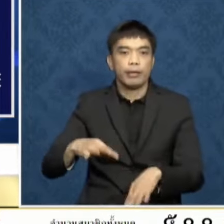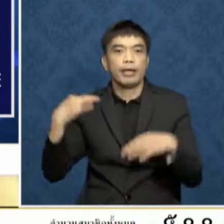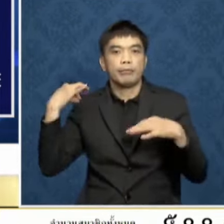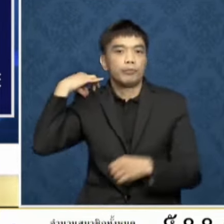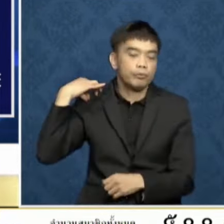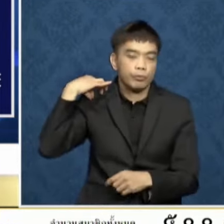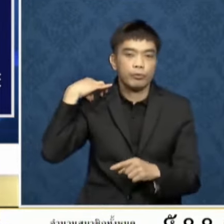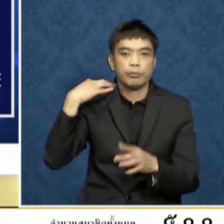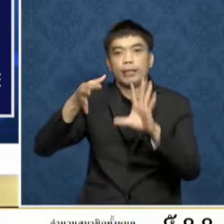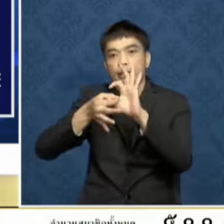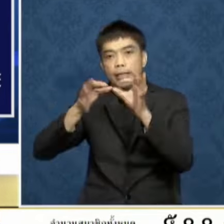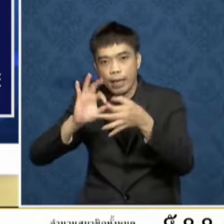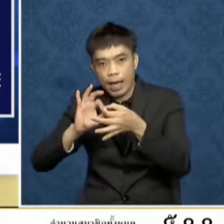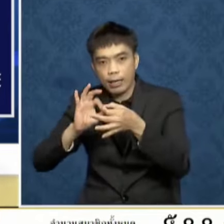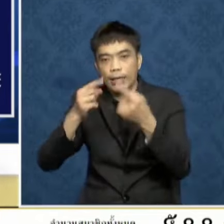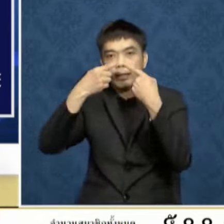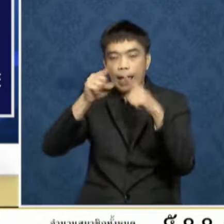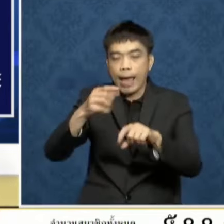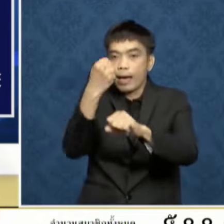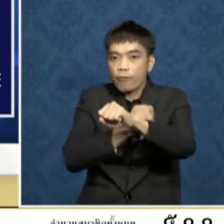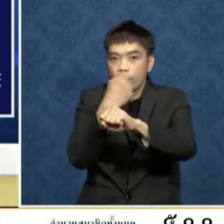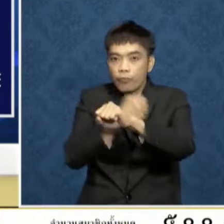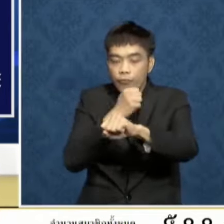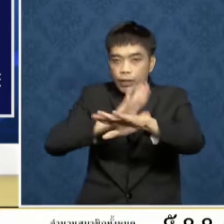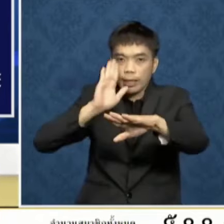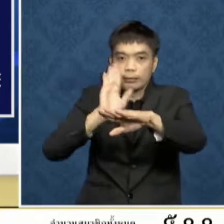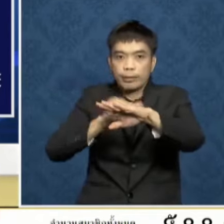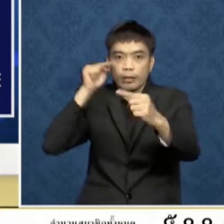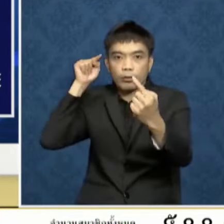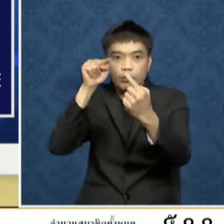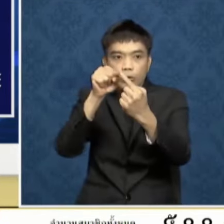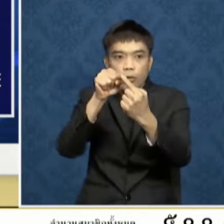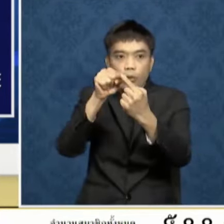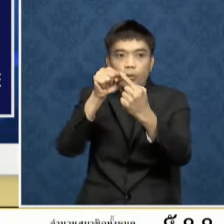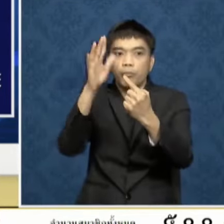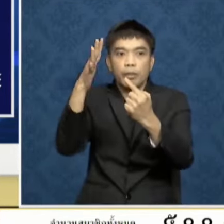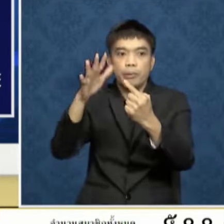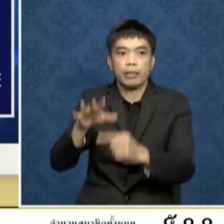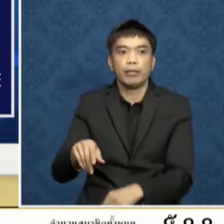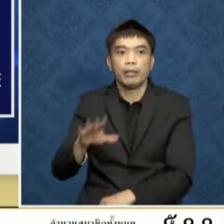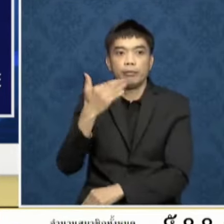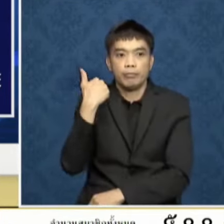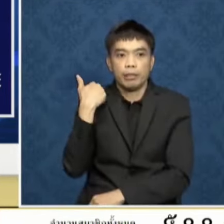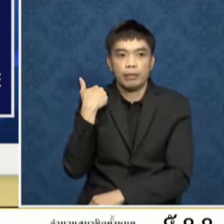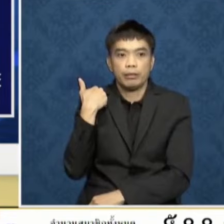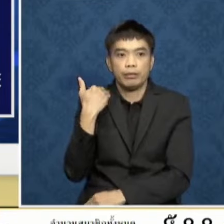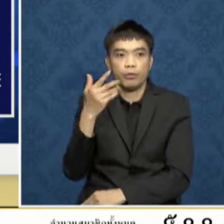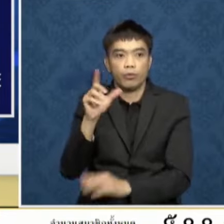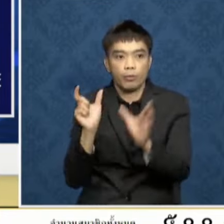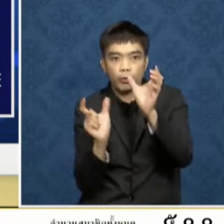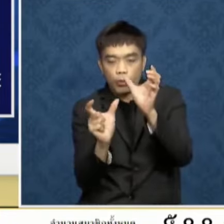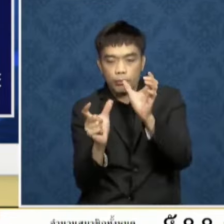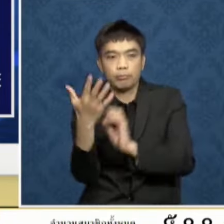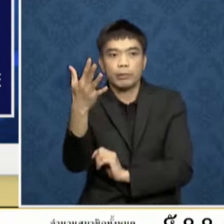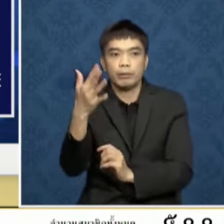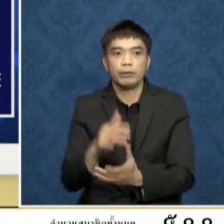และไม่ระบุว่าพัฒนาทักษะด้านใดแบบพุ่งเป้าอยู่ที่6393ล้านบาท